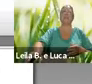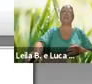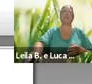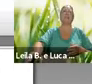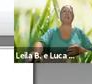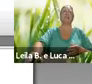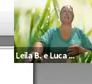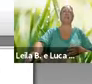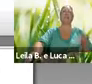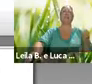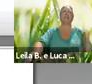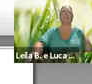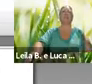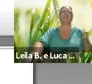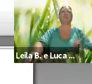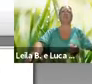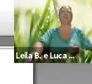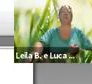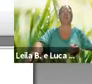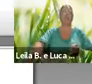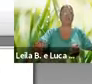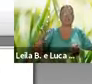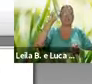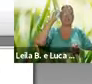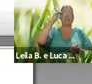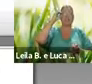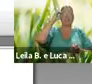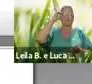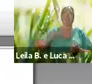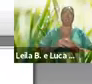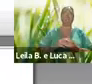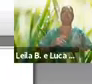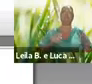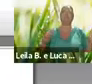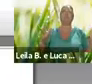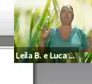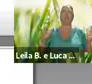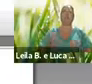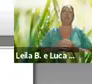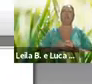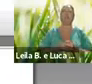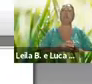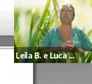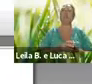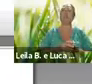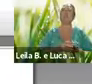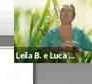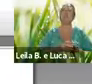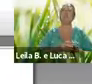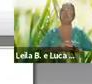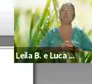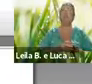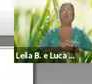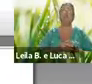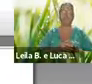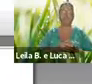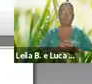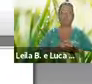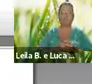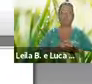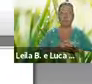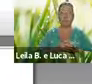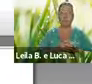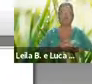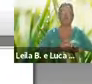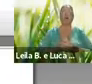centrale emittente che raggiungendo la lampadina si diffonde nel filamento incandescente, producendo il